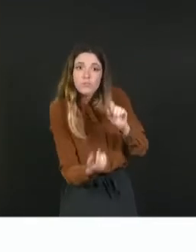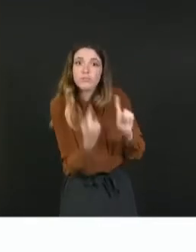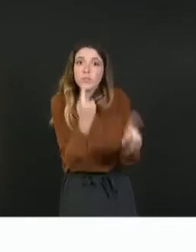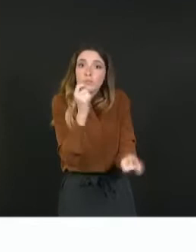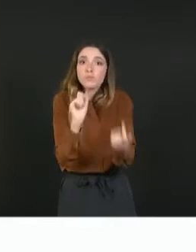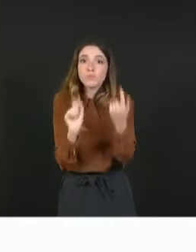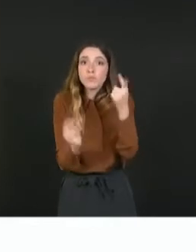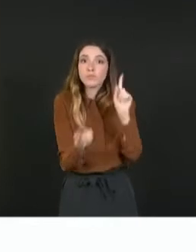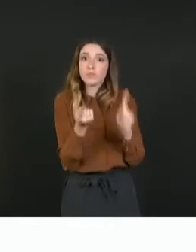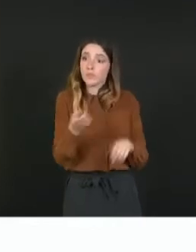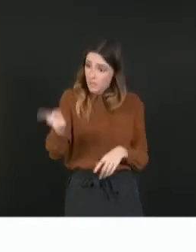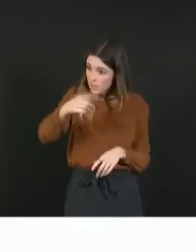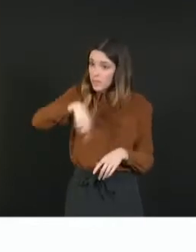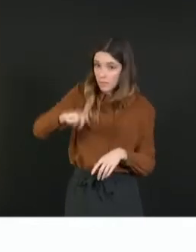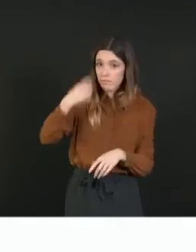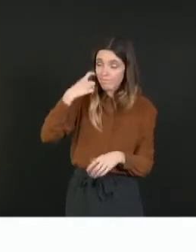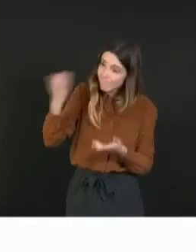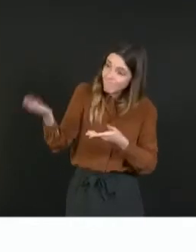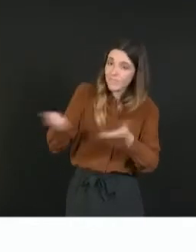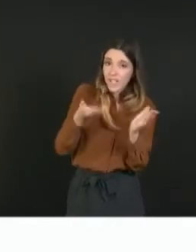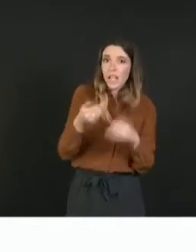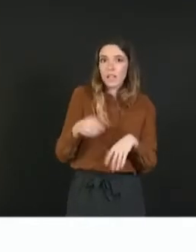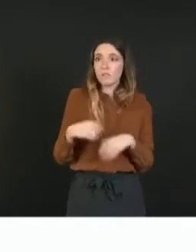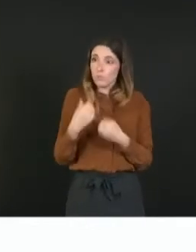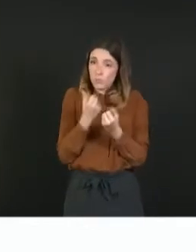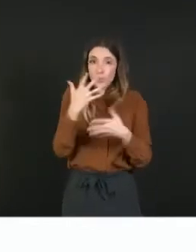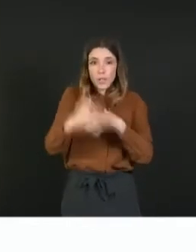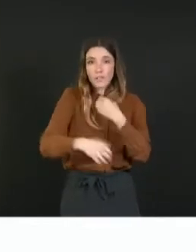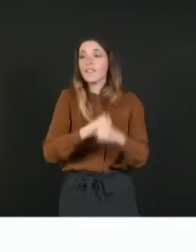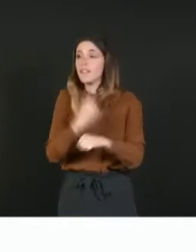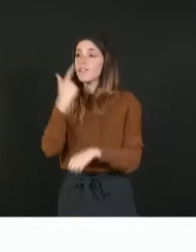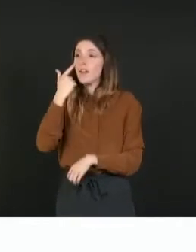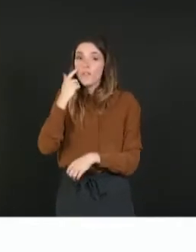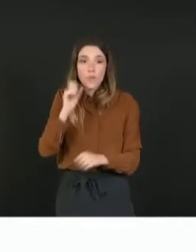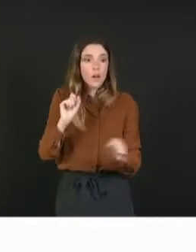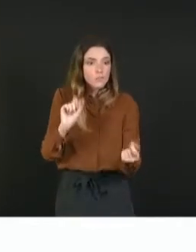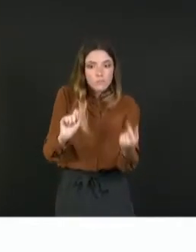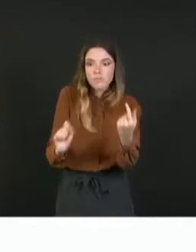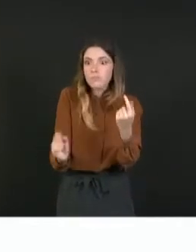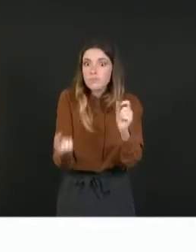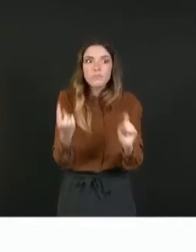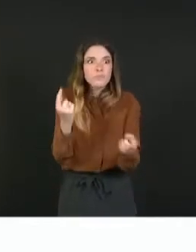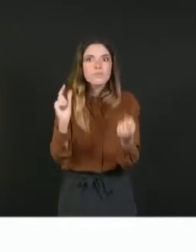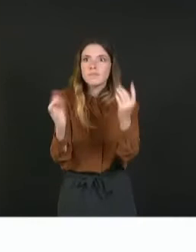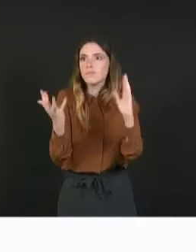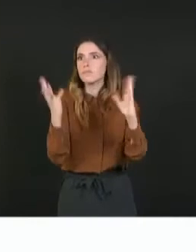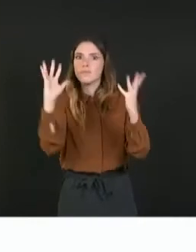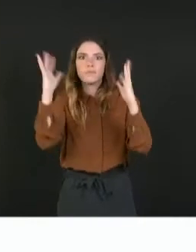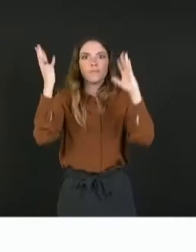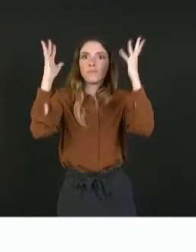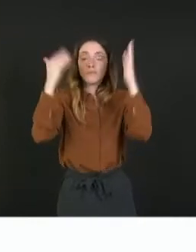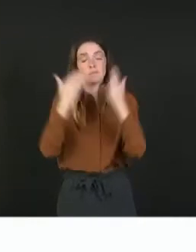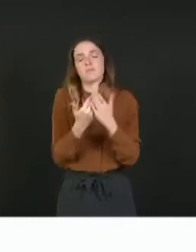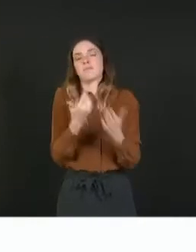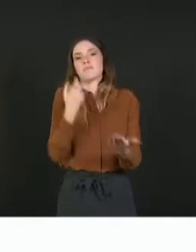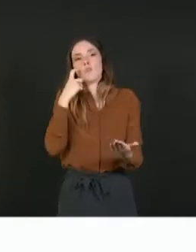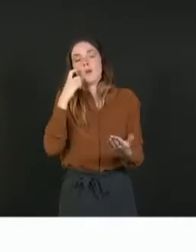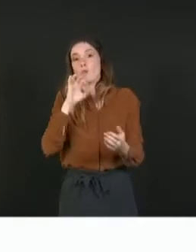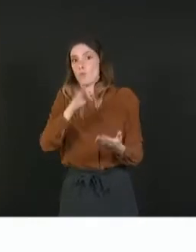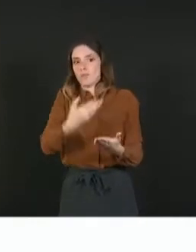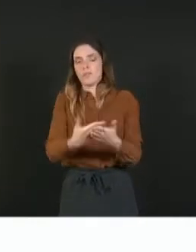faut venir au champ des bois pendant plusieurs années, le champ des bruyères, pour découvrir à quel point toutes ces choses-là seront importantes. Et